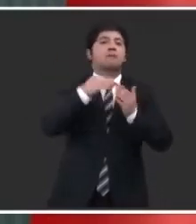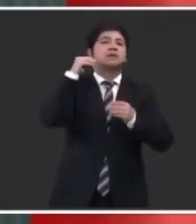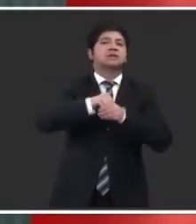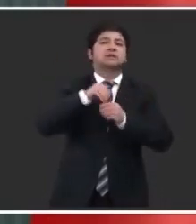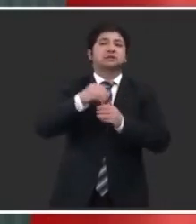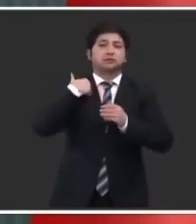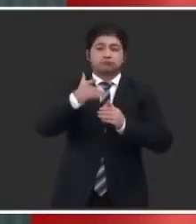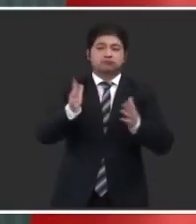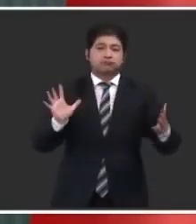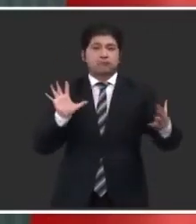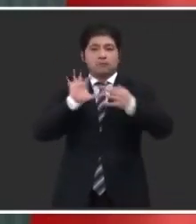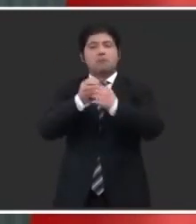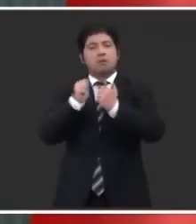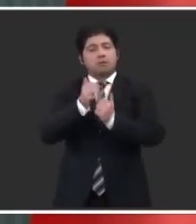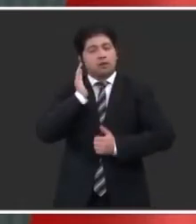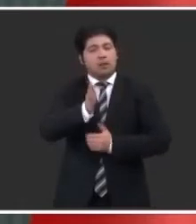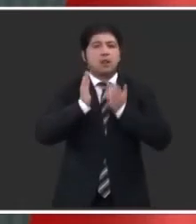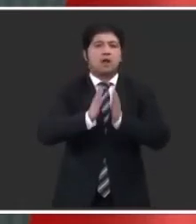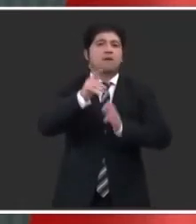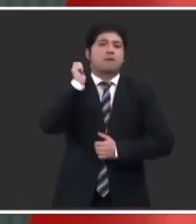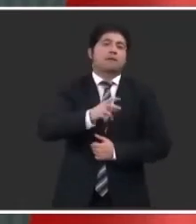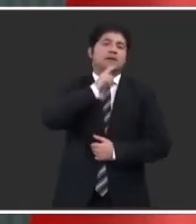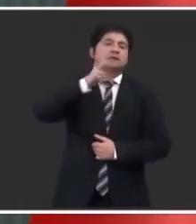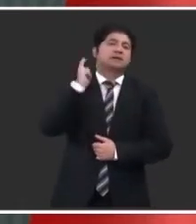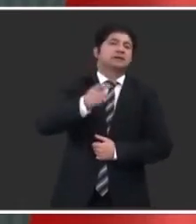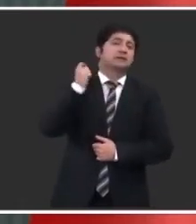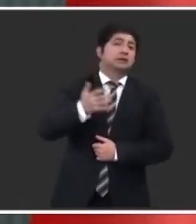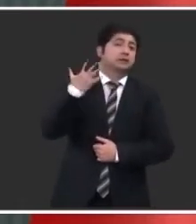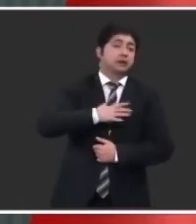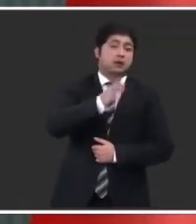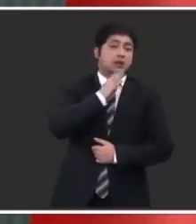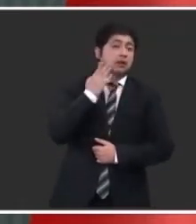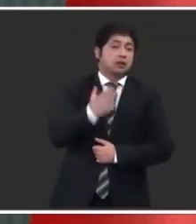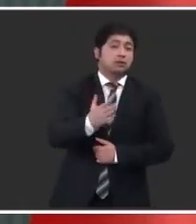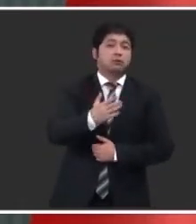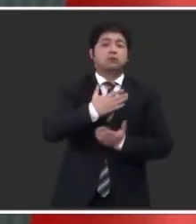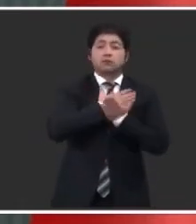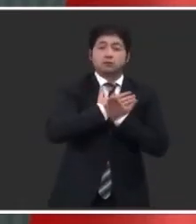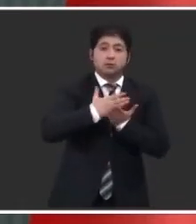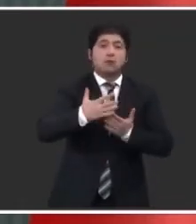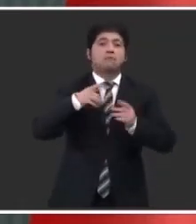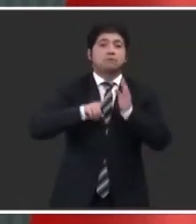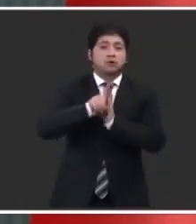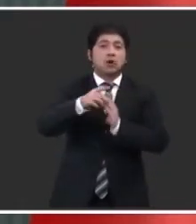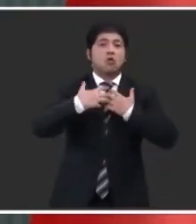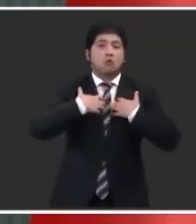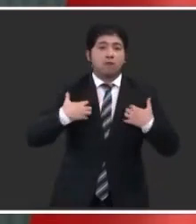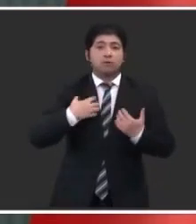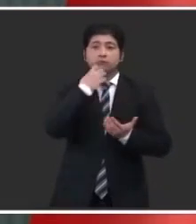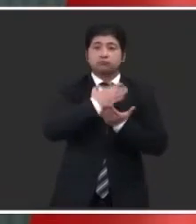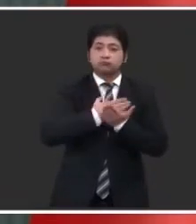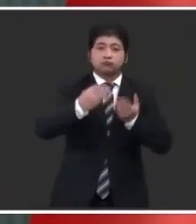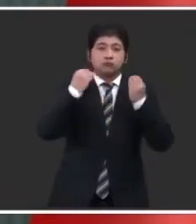da kavuşturmakta kararlıyız sürdürülebilirlik başarı güven ve istikrar